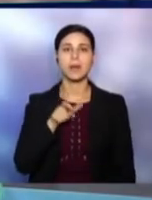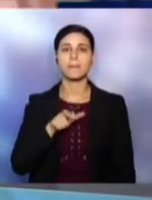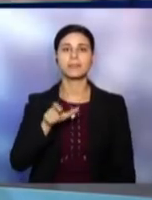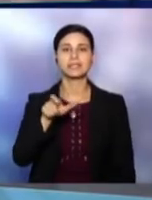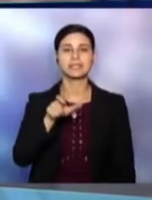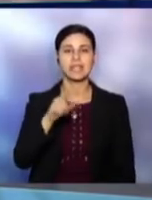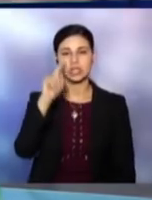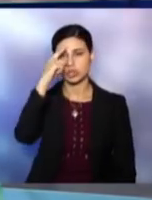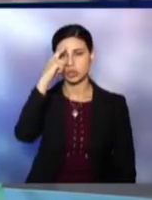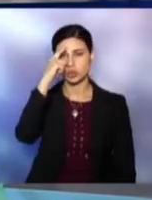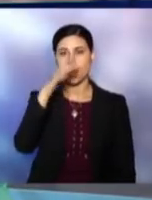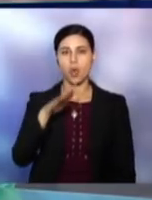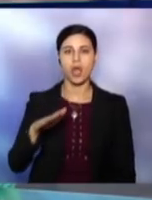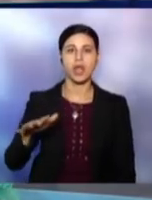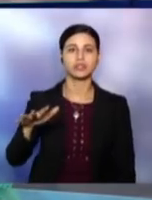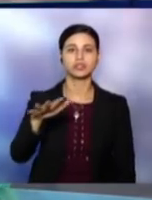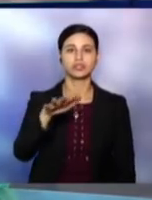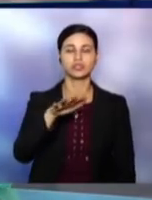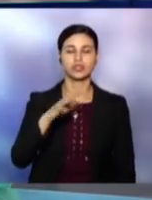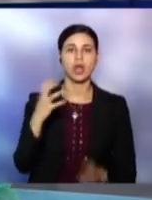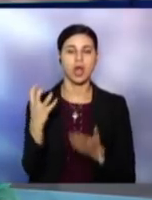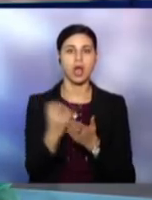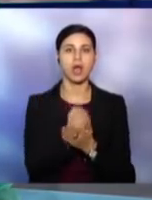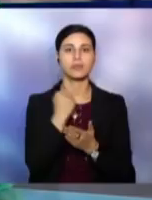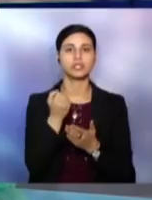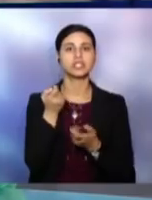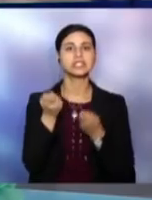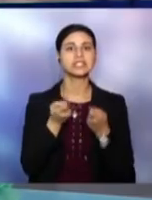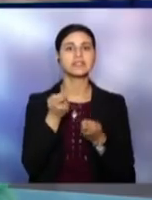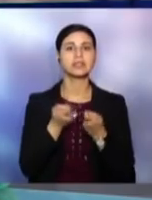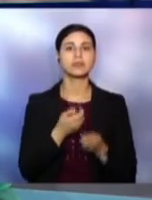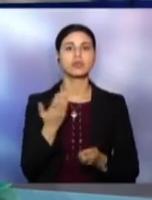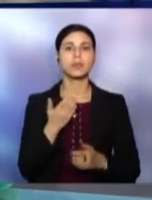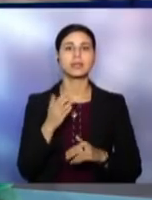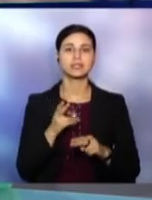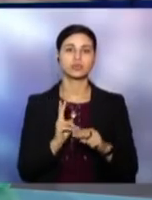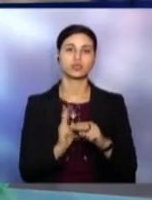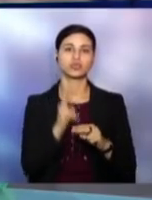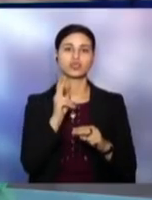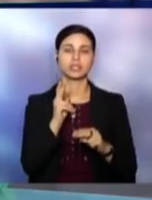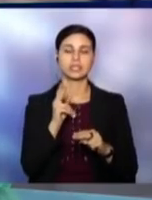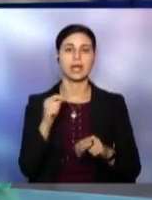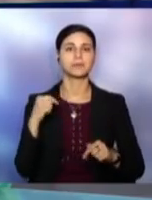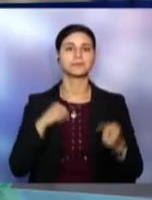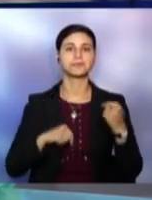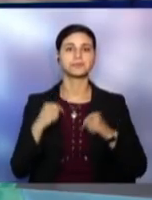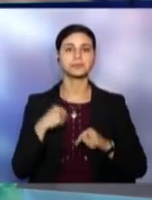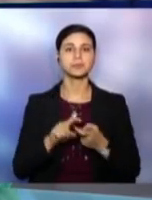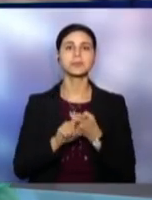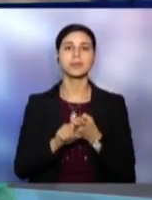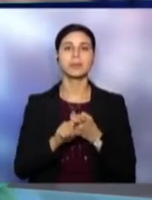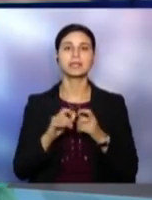და ინდოეთის სხვადასხვა მდინარეებში აღმოაჩინეს ნივთიერებები, რომელიც ხელს უშლიდა ბაქტერიების გამრავლებას